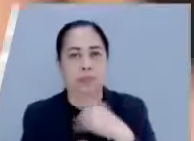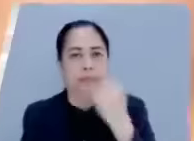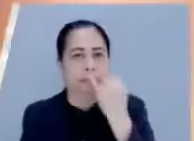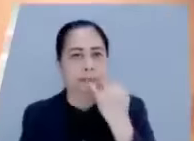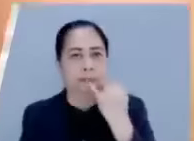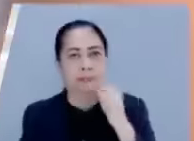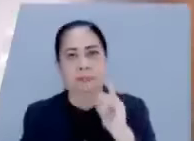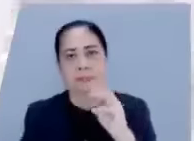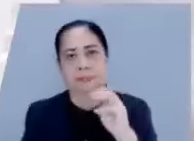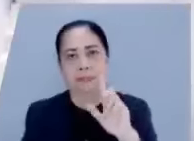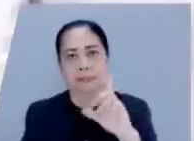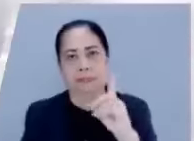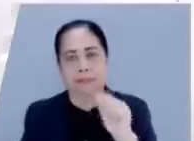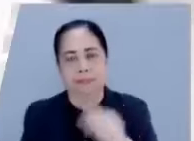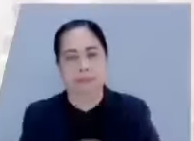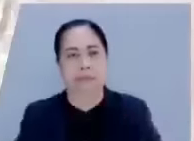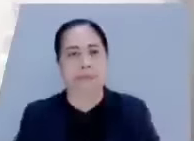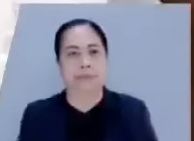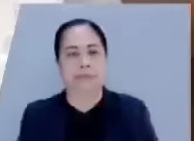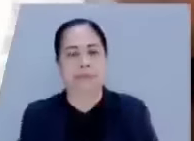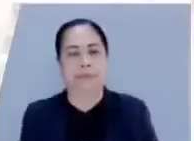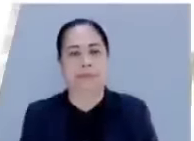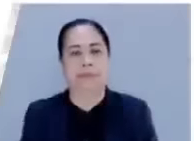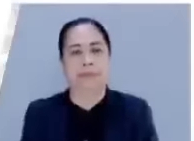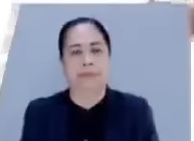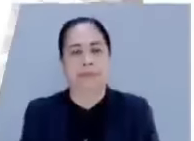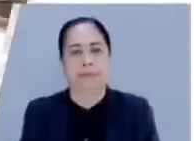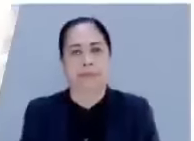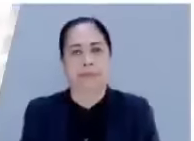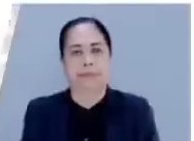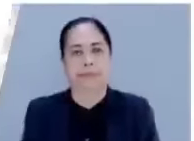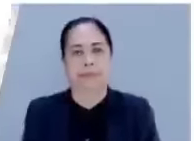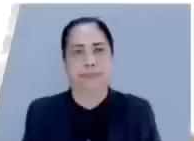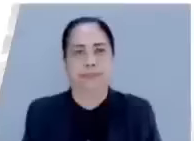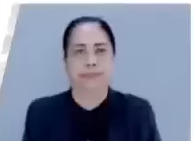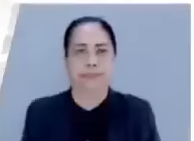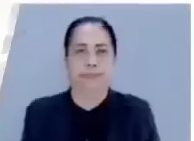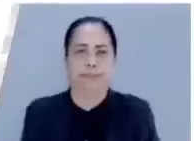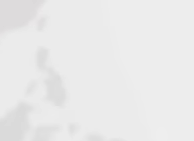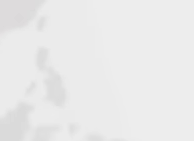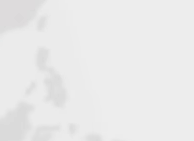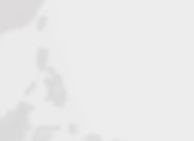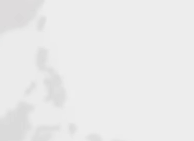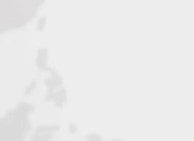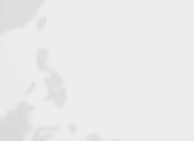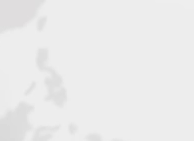Para sa GMA Integrated News, Ivan Mayrina, nakatutok, 24 Horas.